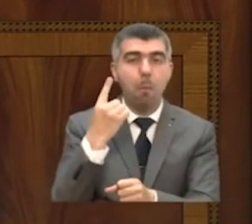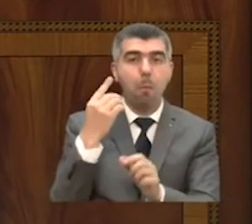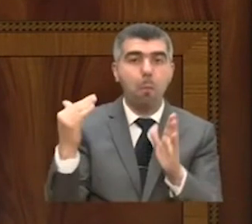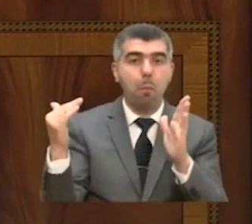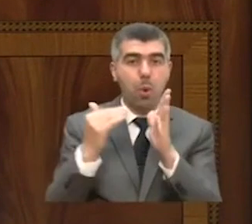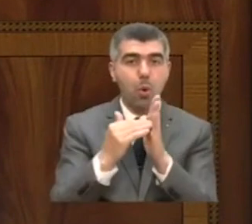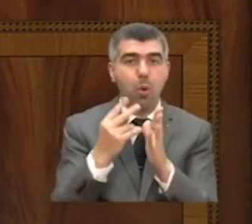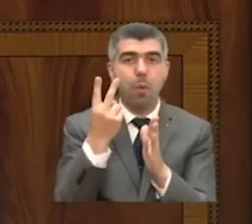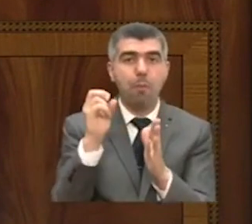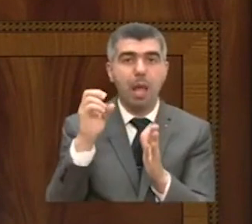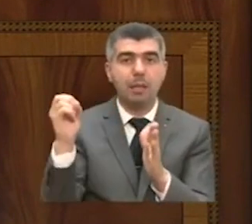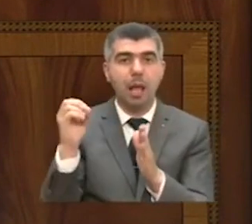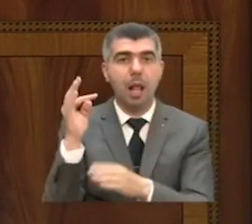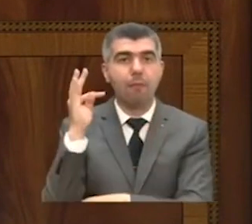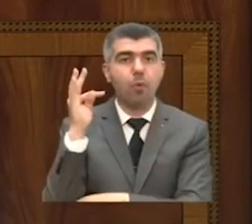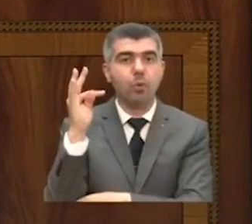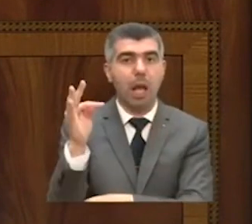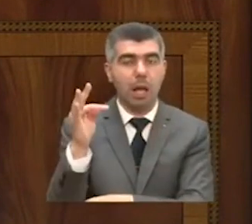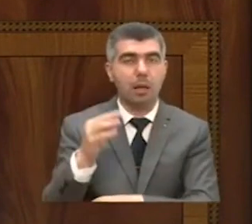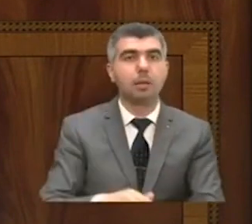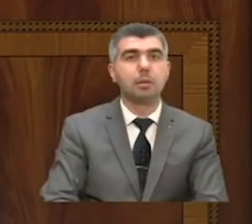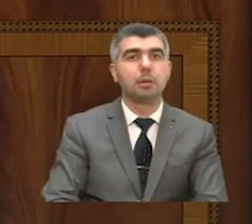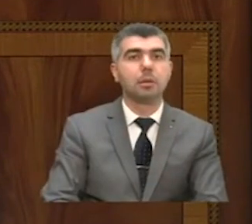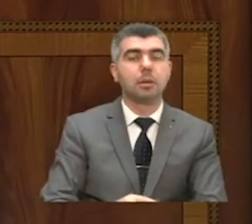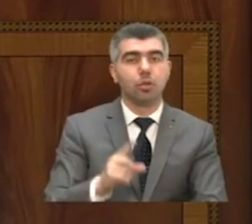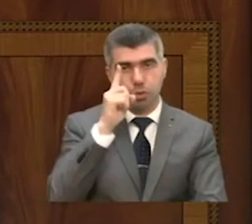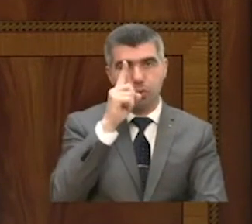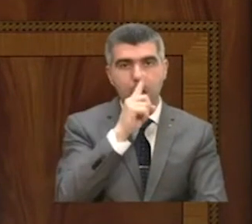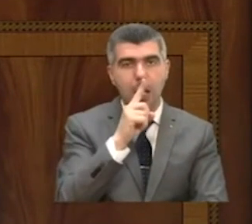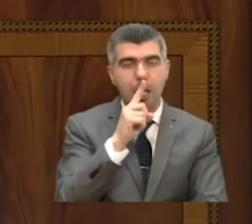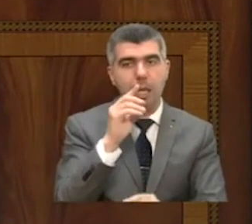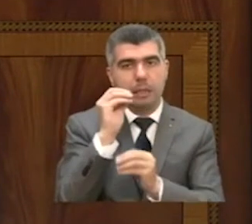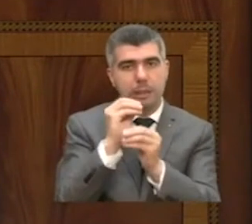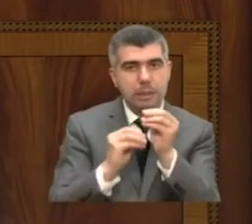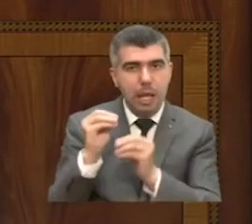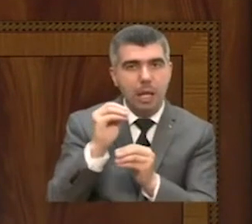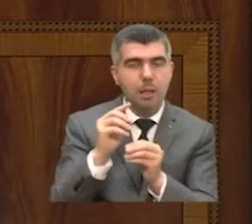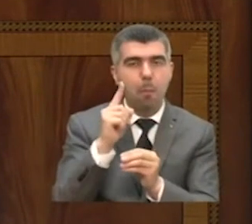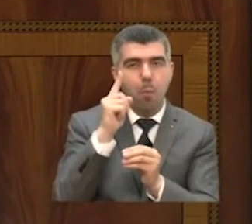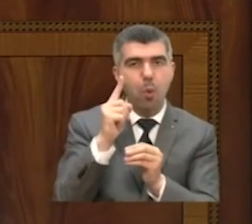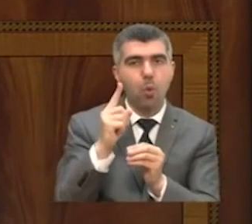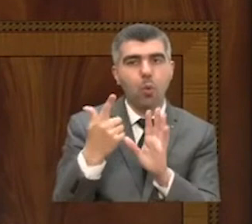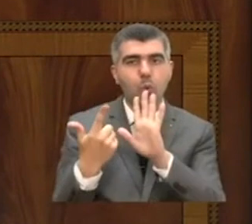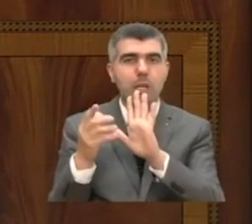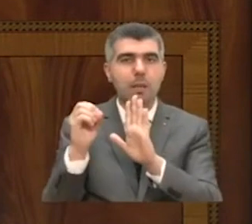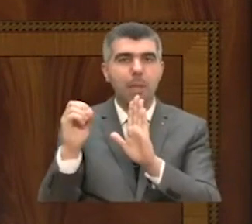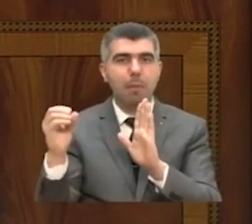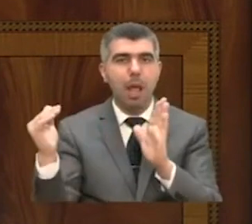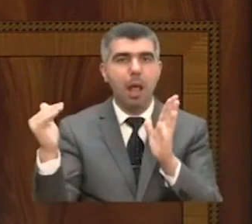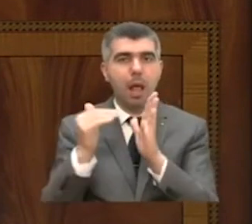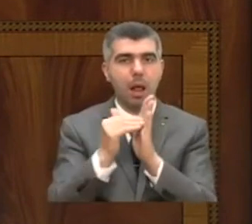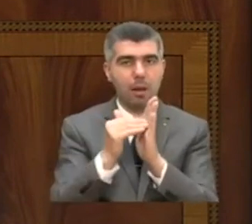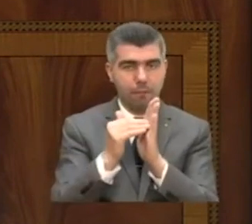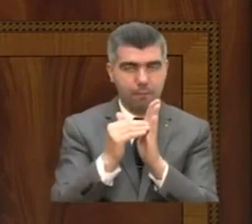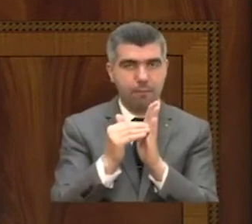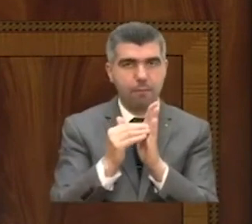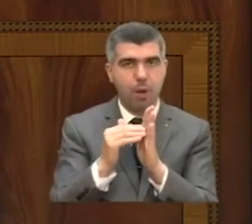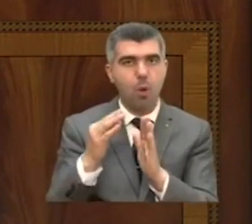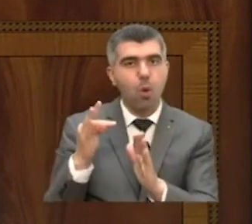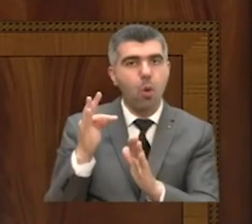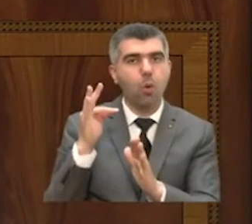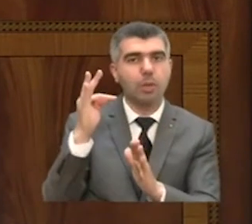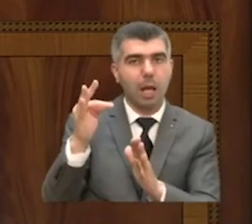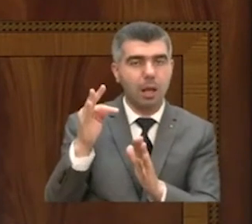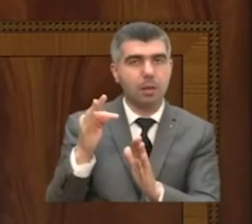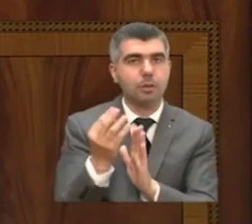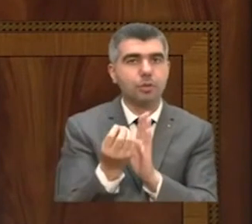المتوقع باش ننجو إن شاء الله 1,600,000 قنطار من البذور المختارة اللي غادي تسمح لينا باش ندخلو